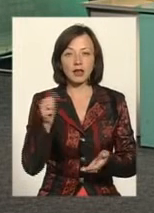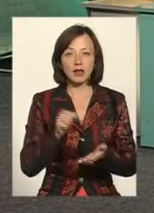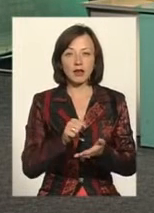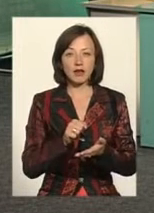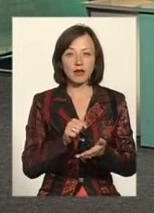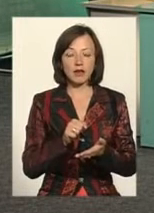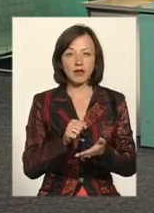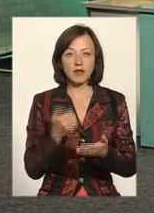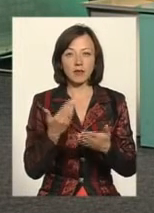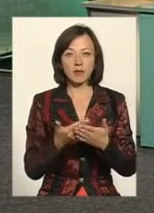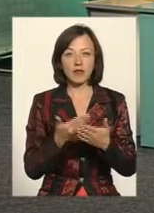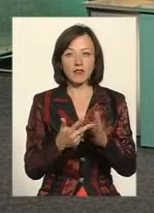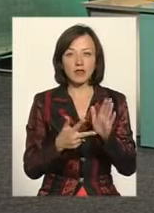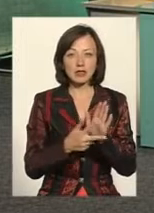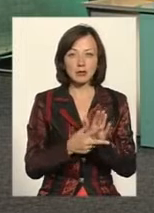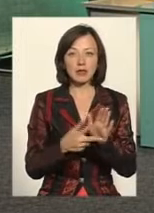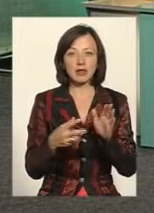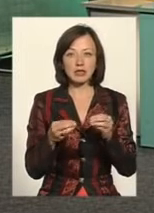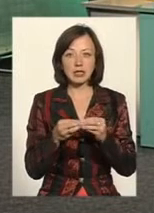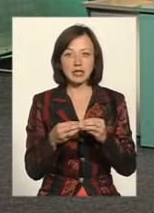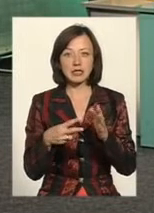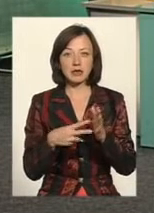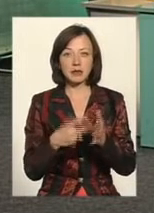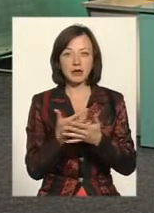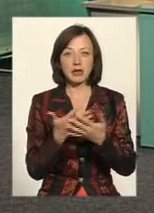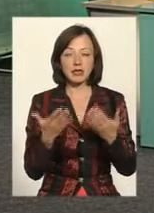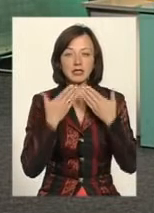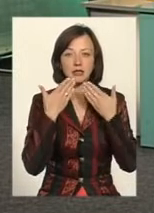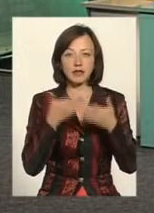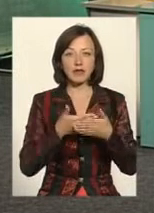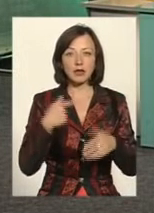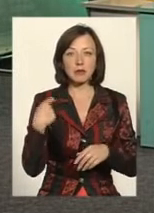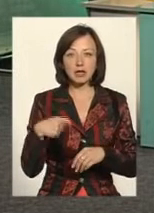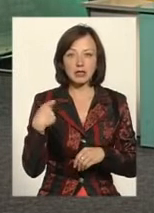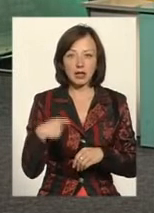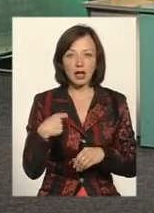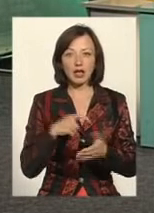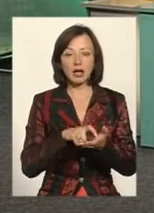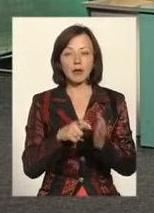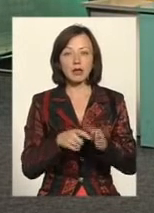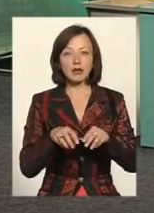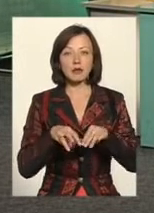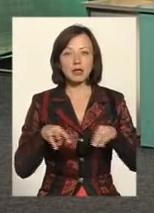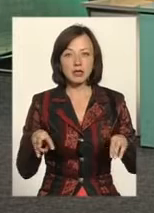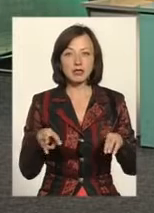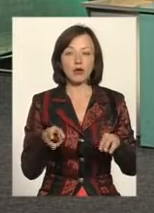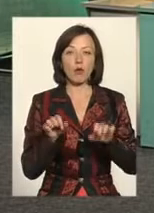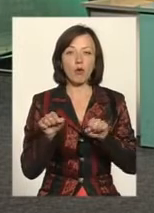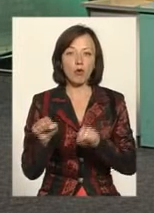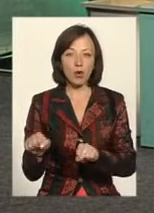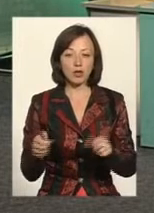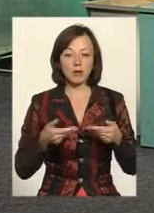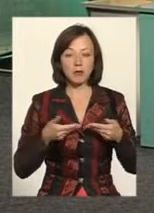порядка 8-10-7 різних звернень, починаючи від президента, Кабінет міністрів, Міністерство оборони,